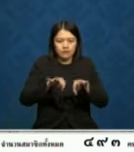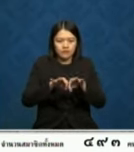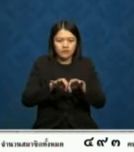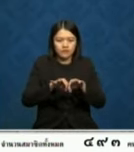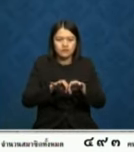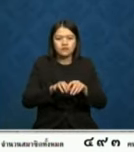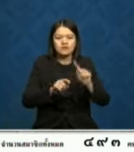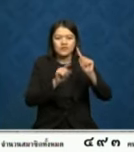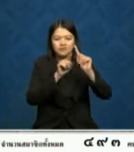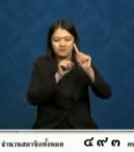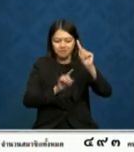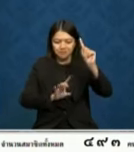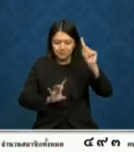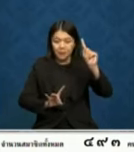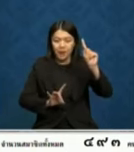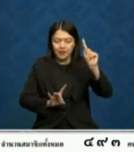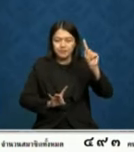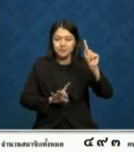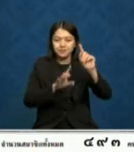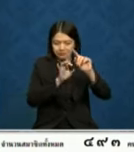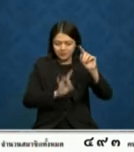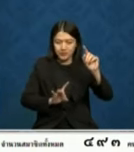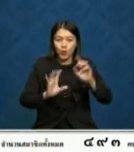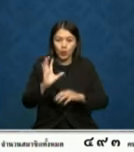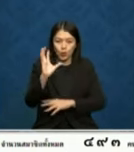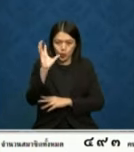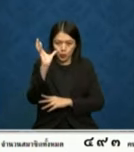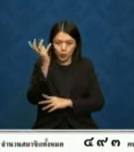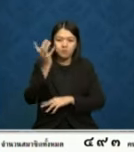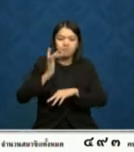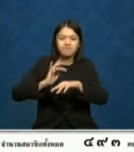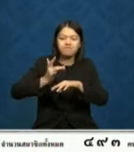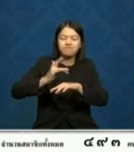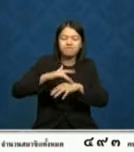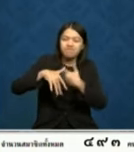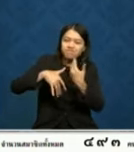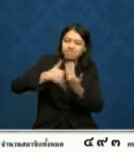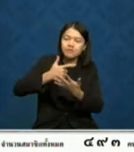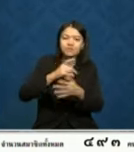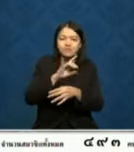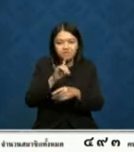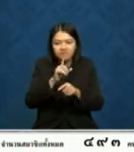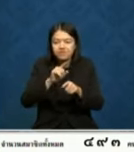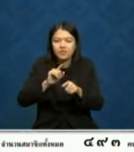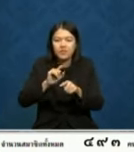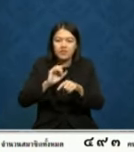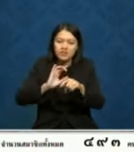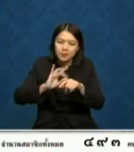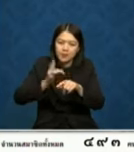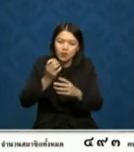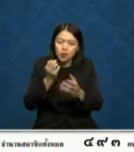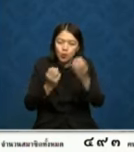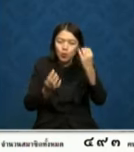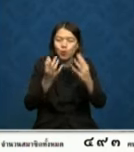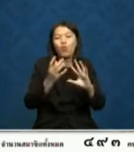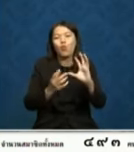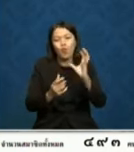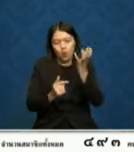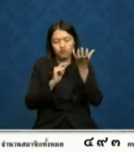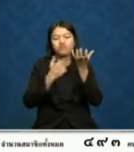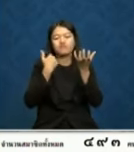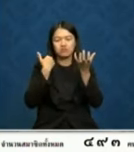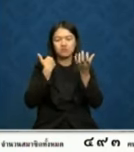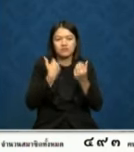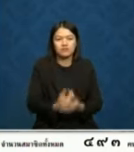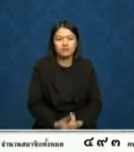ใน 8ของโลกนะครับที่มีทรัพยากรธรรมชาติและความหลากหลายชีวภาพเนี่ยระดับโลกระดับต้นๆของโลกครับท่านประธาน